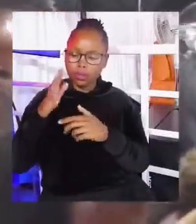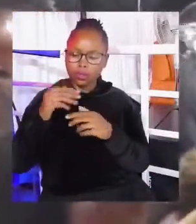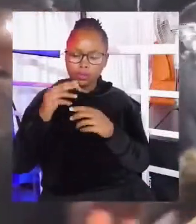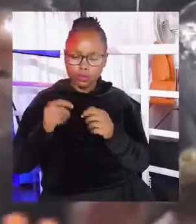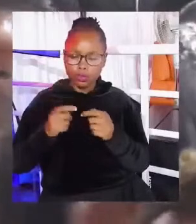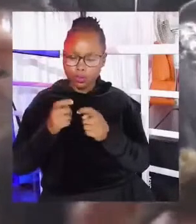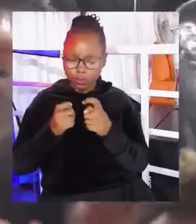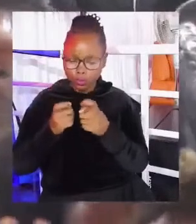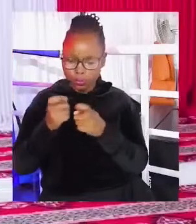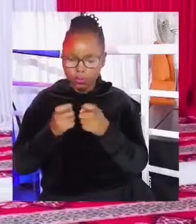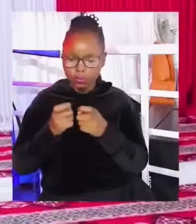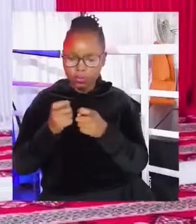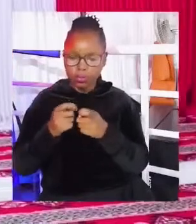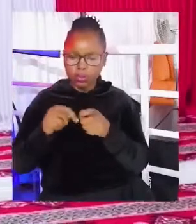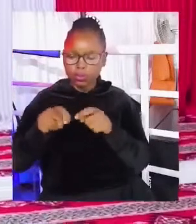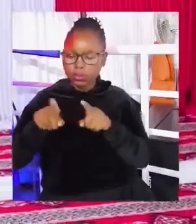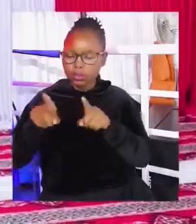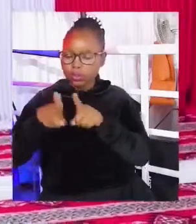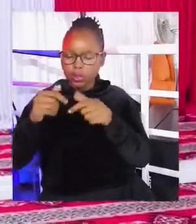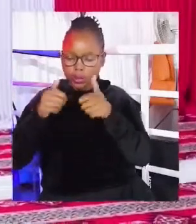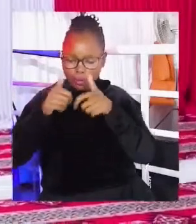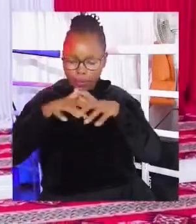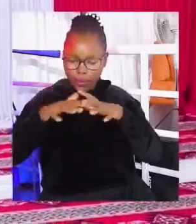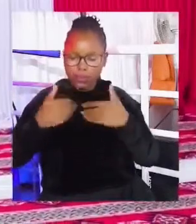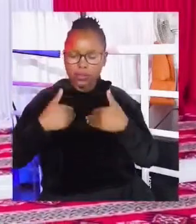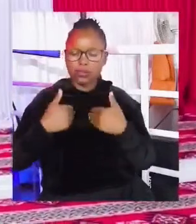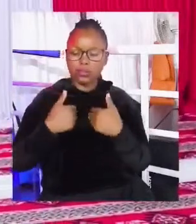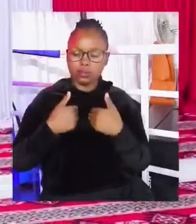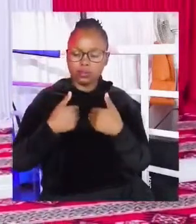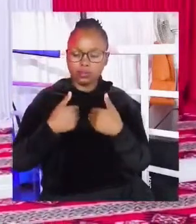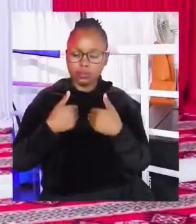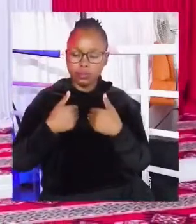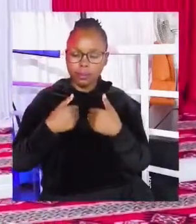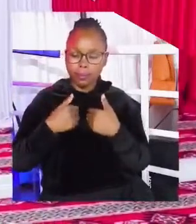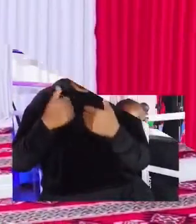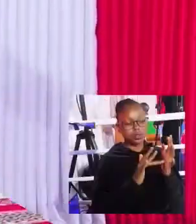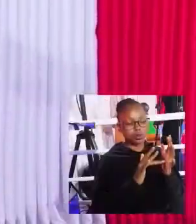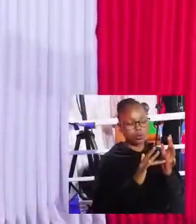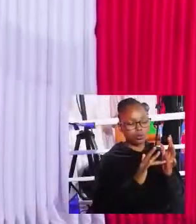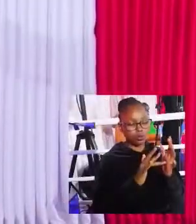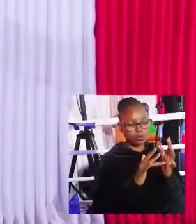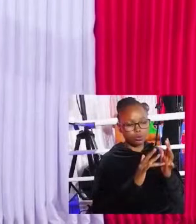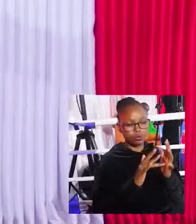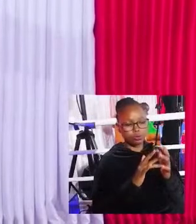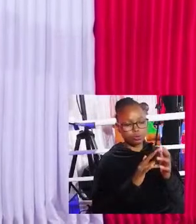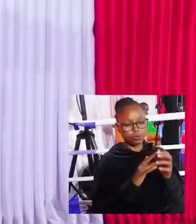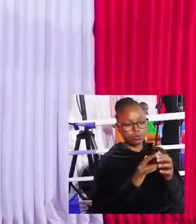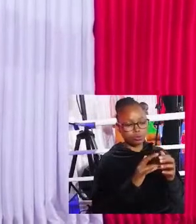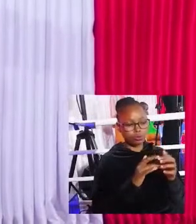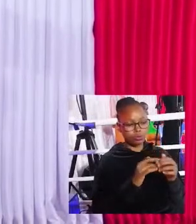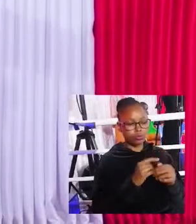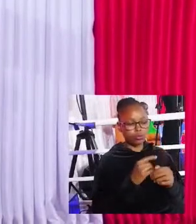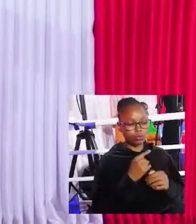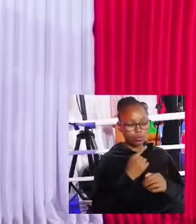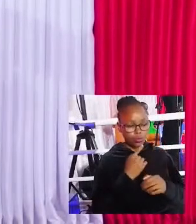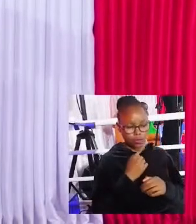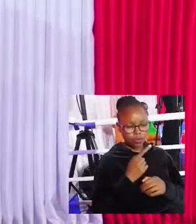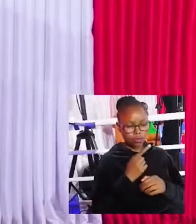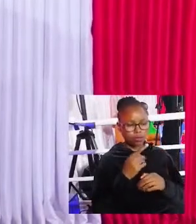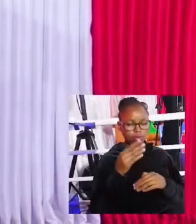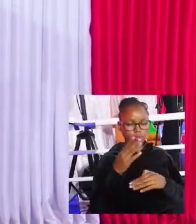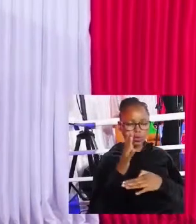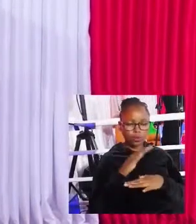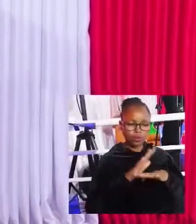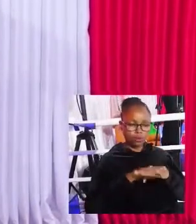amen uyo konvamaga irathimo amen lekereria indo cia ndwaya ngura kanua gakuire Ngai-ini wega